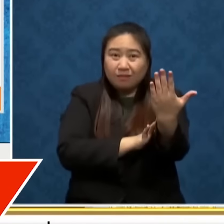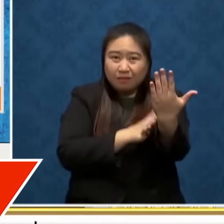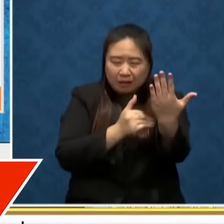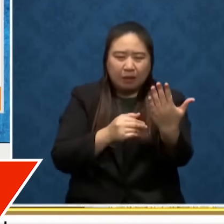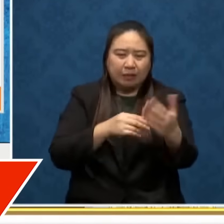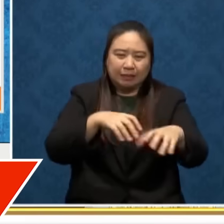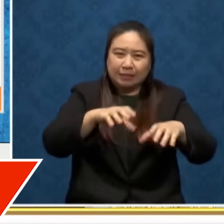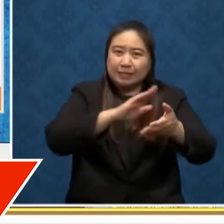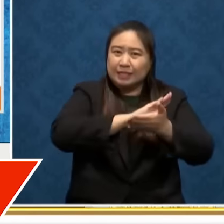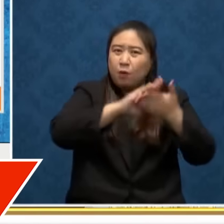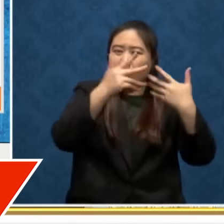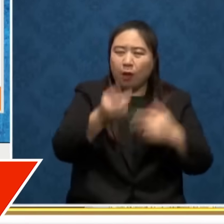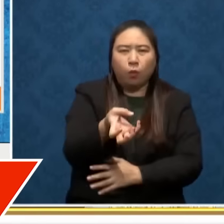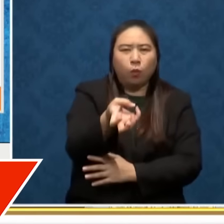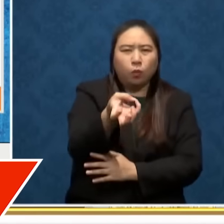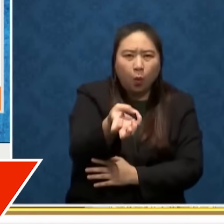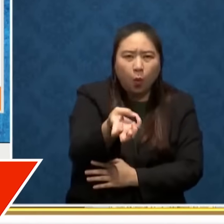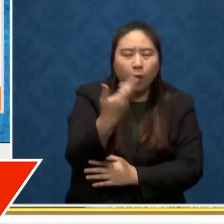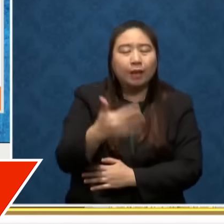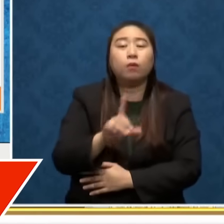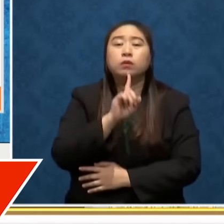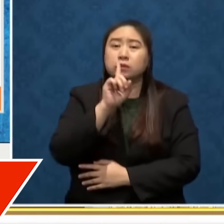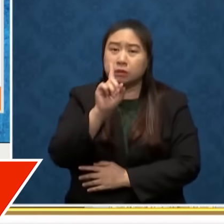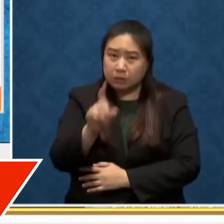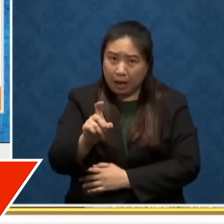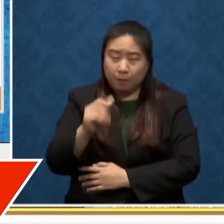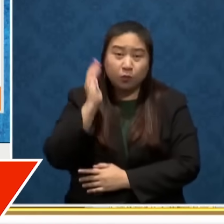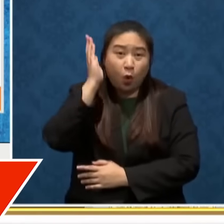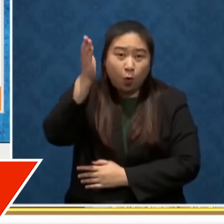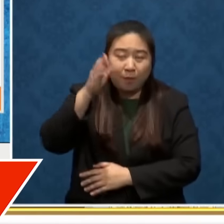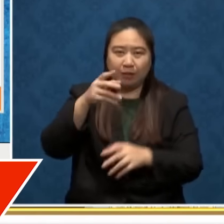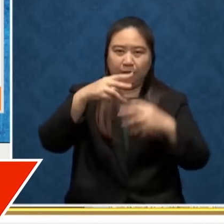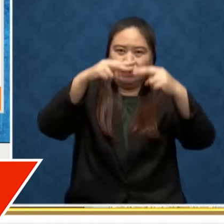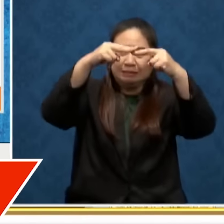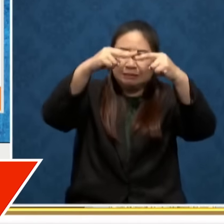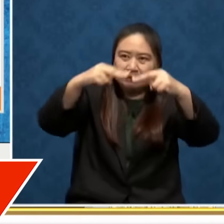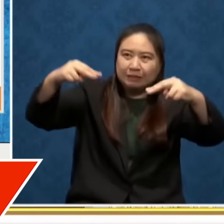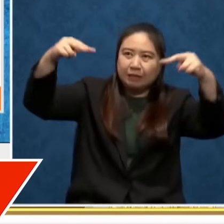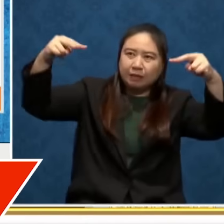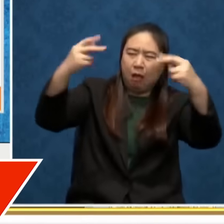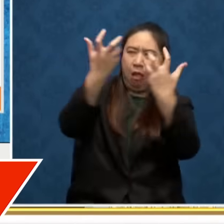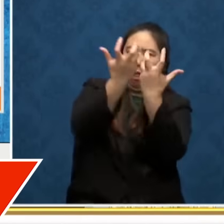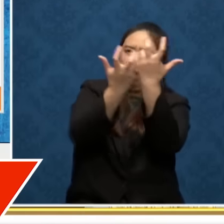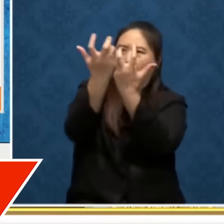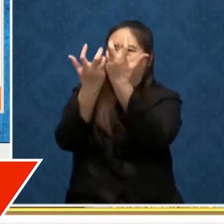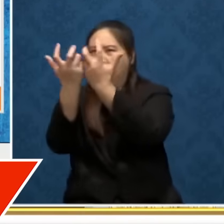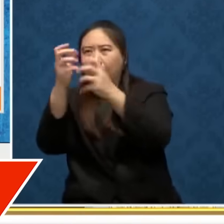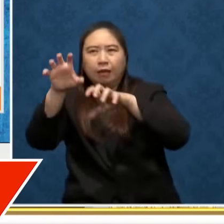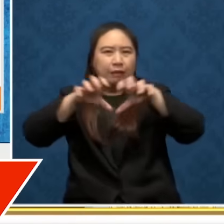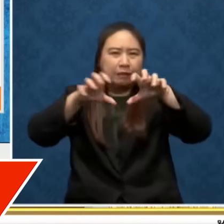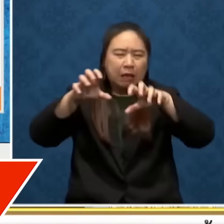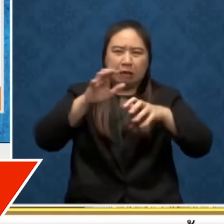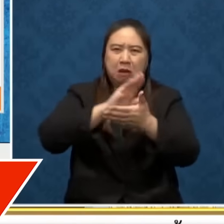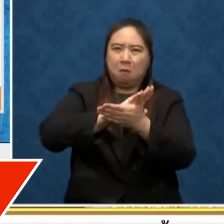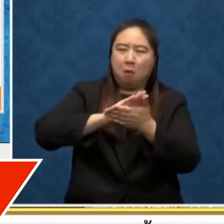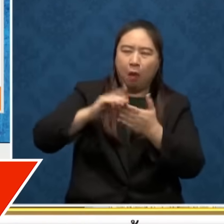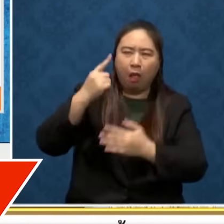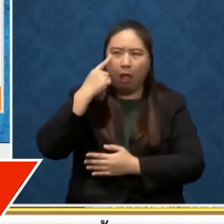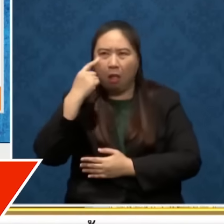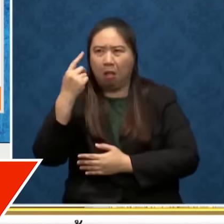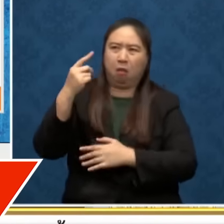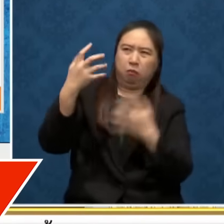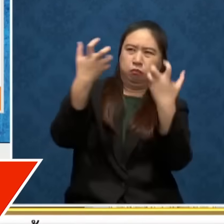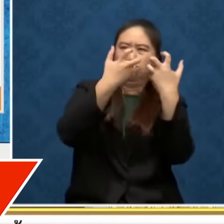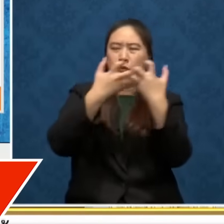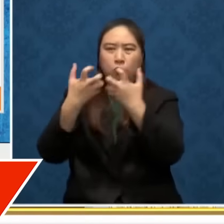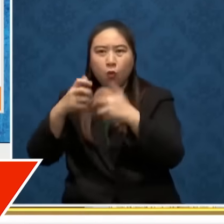บนี้คำถามคือเมื่อไหร่เราจะเห็นการจัดระเบียบสายสื่อสารที่ไม่รบกวนสายตาไม่รบกวนทัศนียภาพและไม่เสี่ยงต่อความปลอดภัย